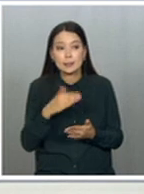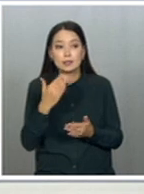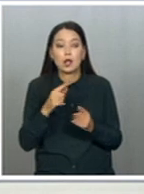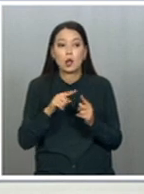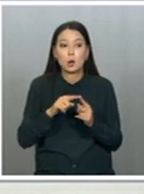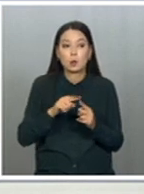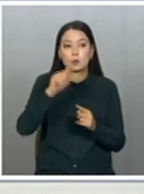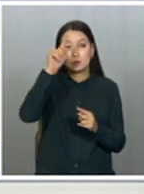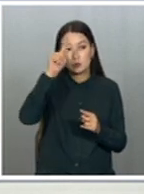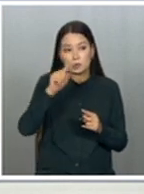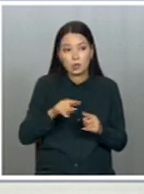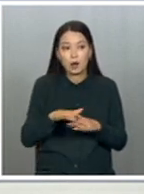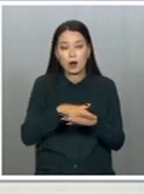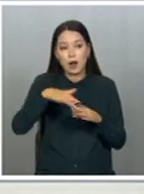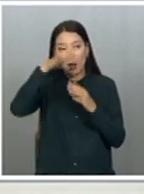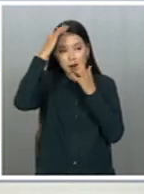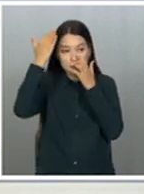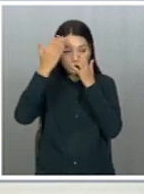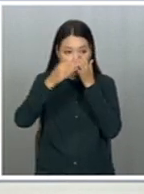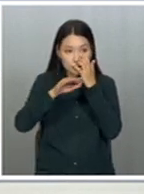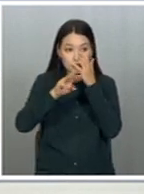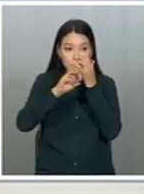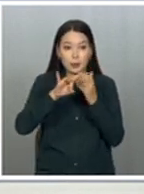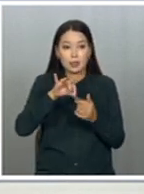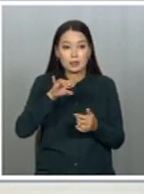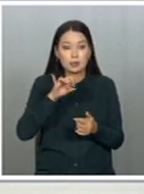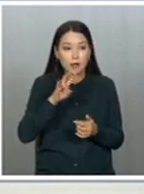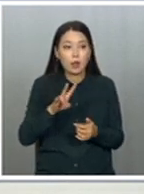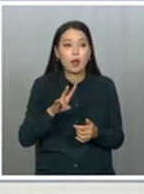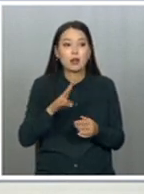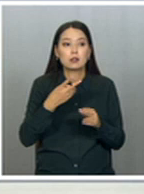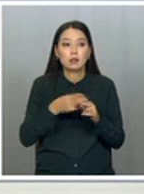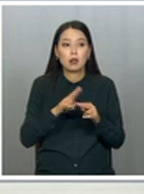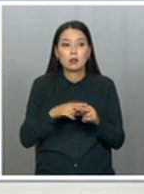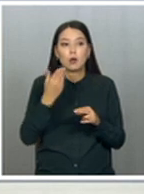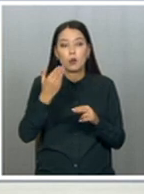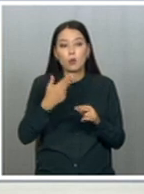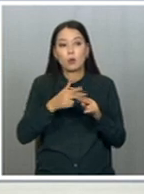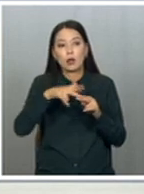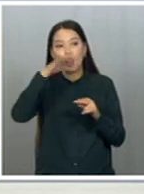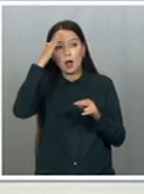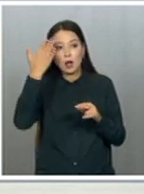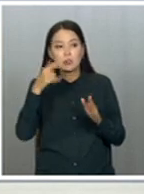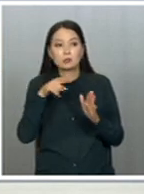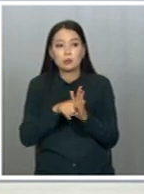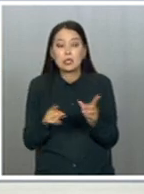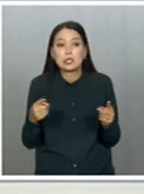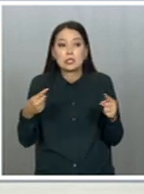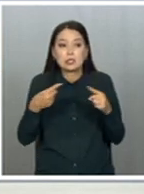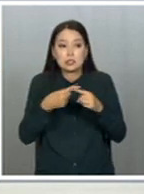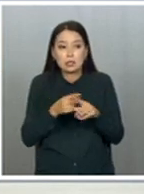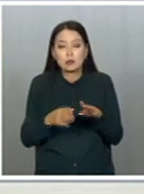өтетін жазықтық аспан меридианының жазықтығы. Ал оның аспан сферасымен қиылысқан кезде пайда болатын